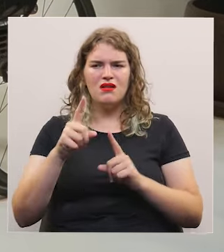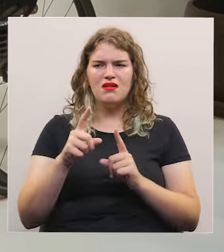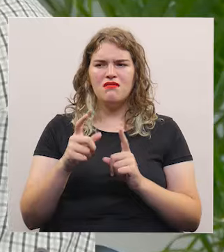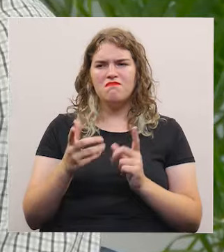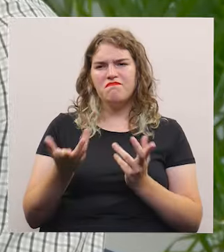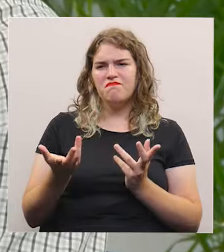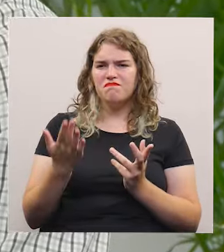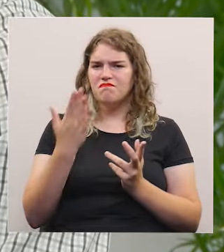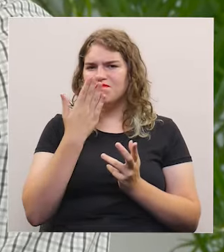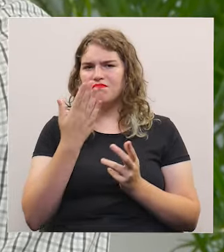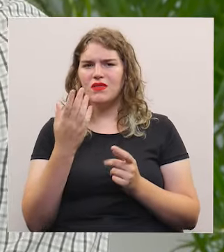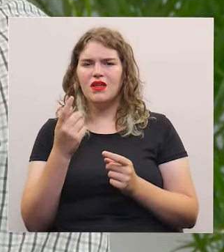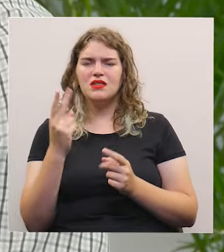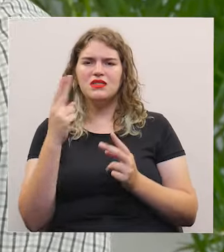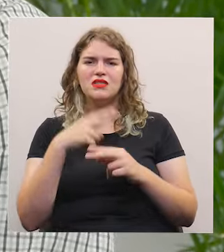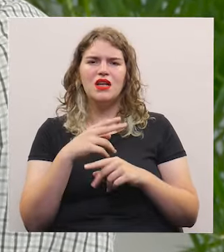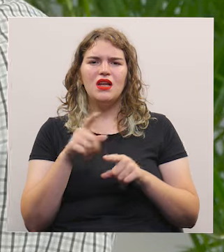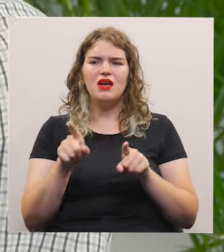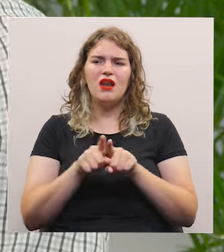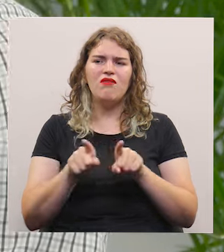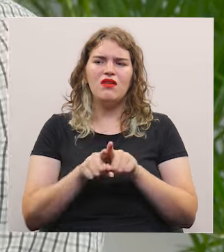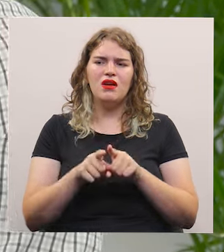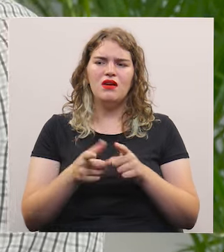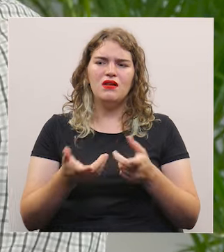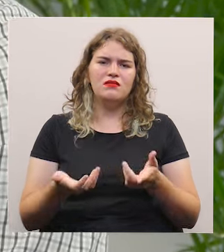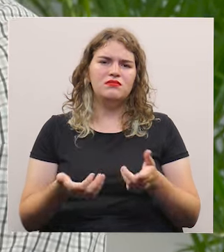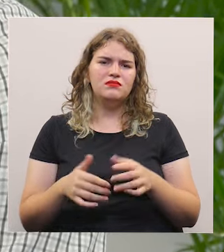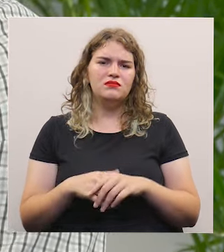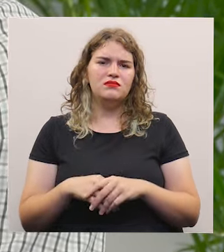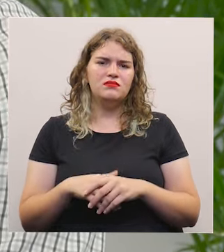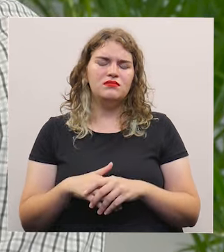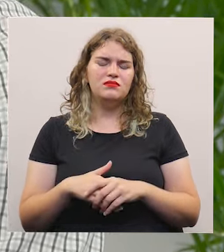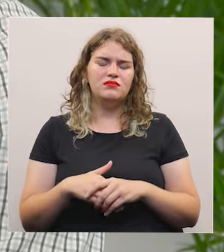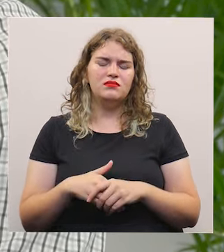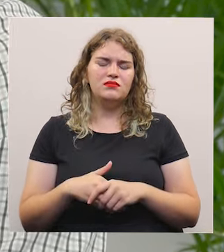doar că, să spun sincer, îl înțeleg în măsura în care...